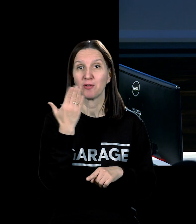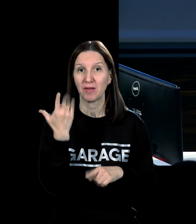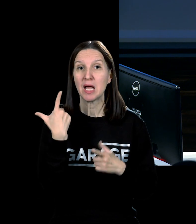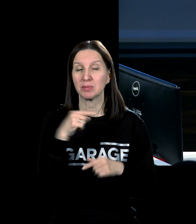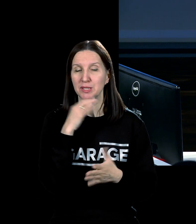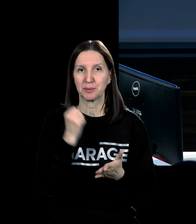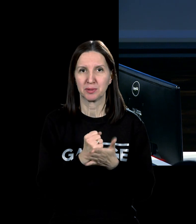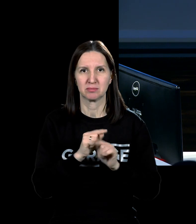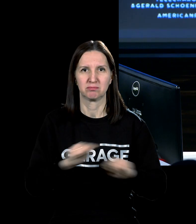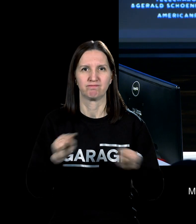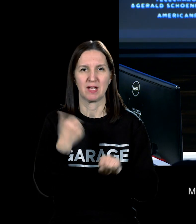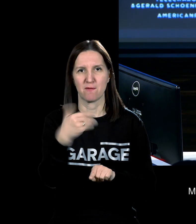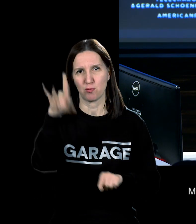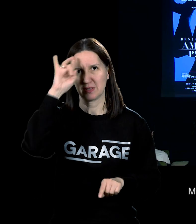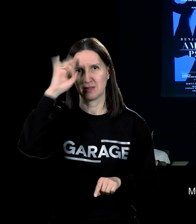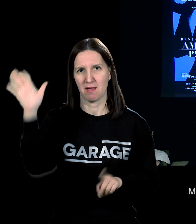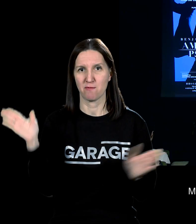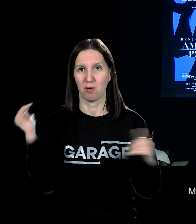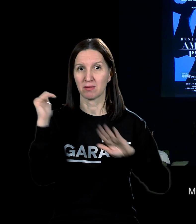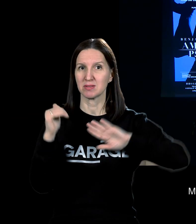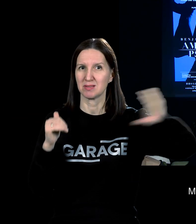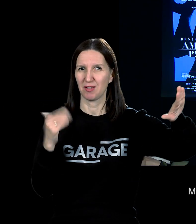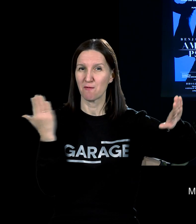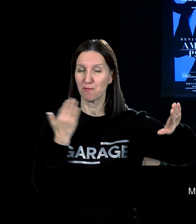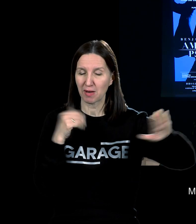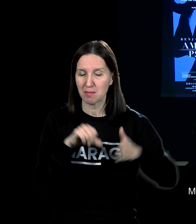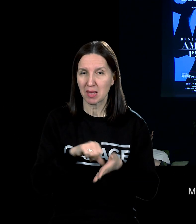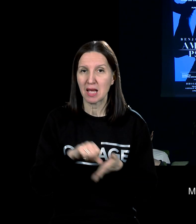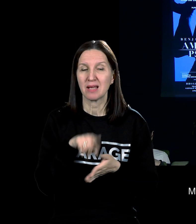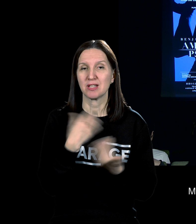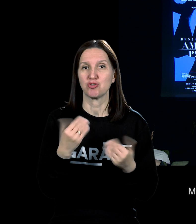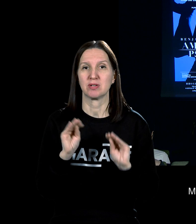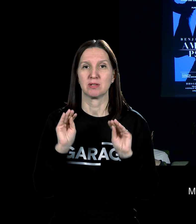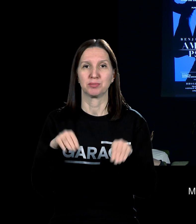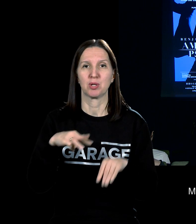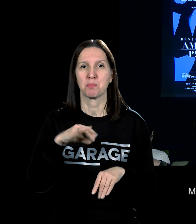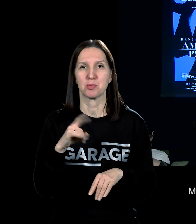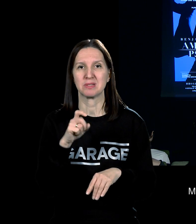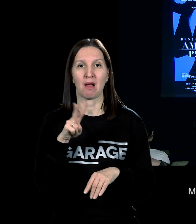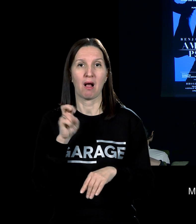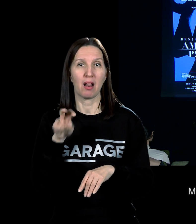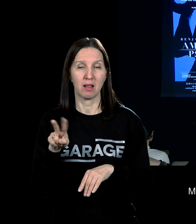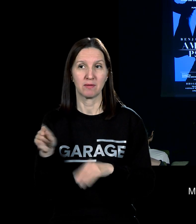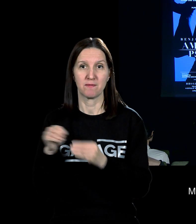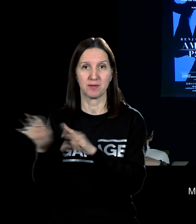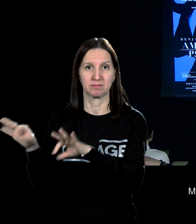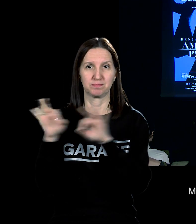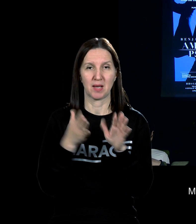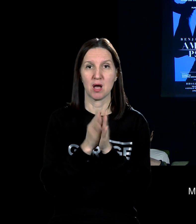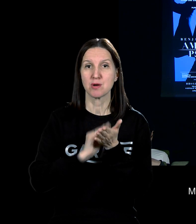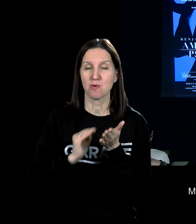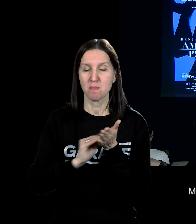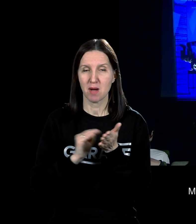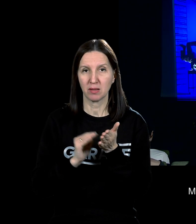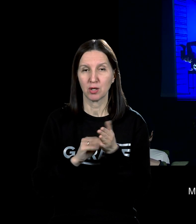так сказать, утвердил его славу, и мюзикл, который сейчас поставлен по этому роману, да, по этому фильму,